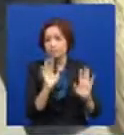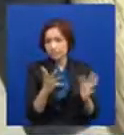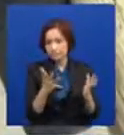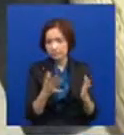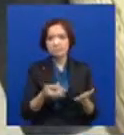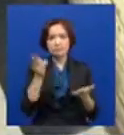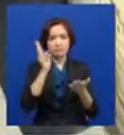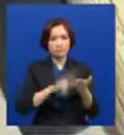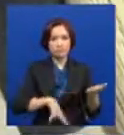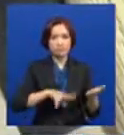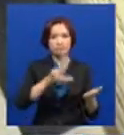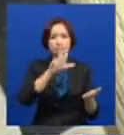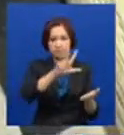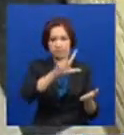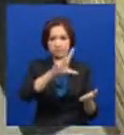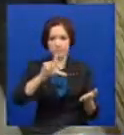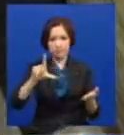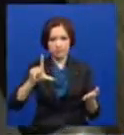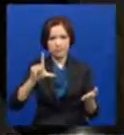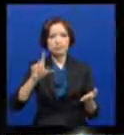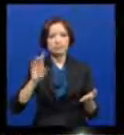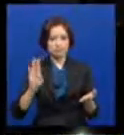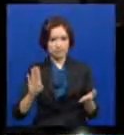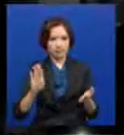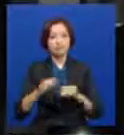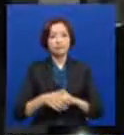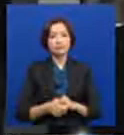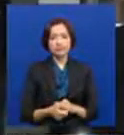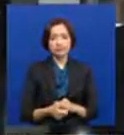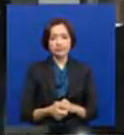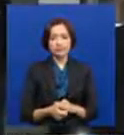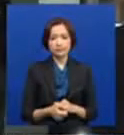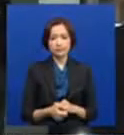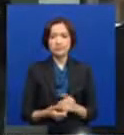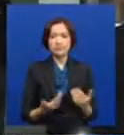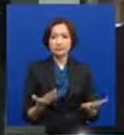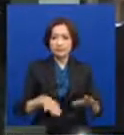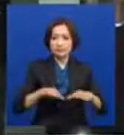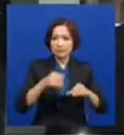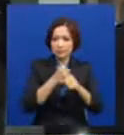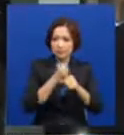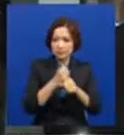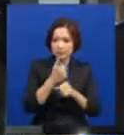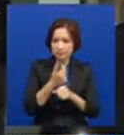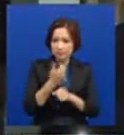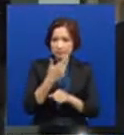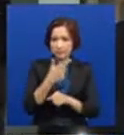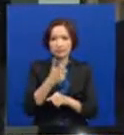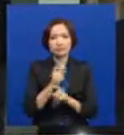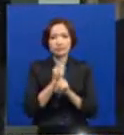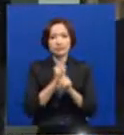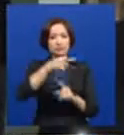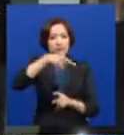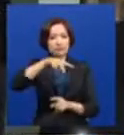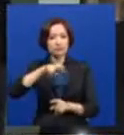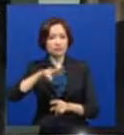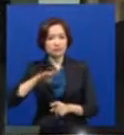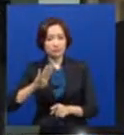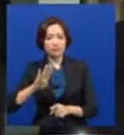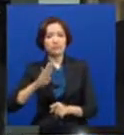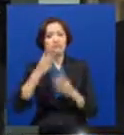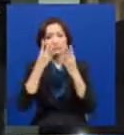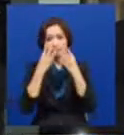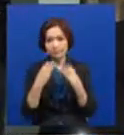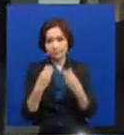มีโทษปรับไม่เกิน3ล้านบาท อุทยานเนี่ยสามารถที่จะดำเนินการเป็นพนักงานเจ้าที่ตามพรบ.งาช้างเนี่ย